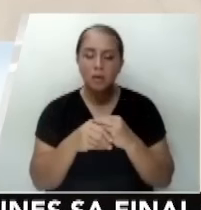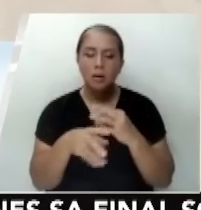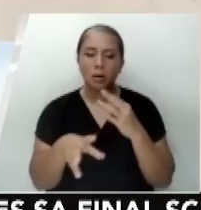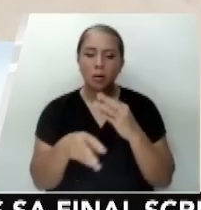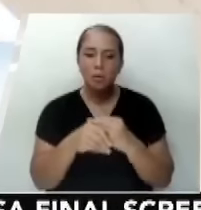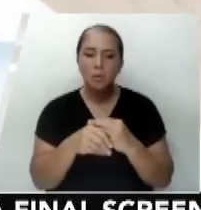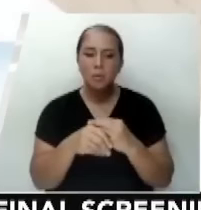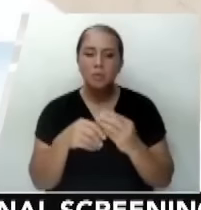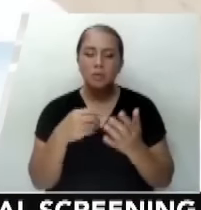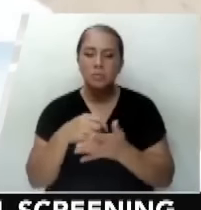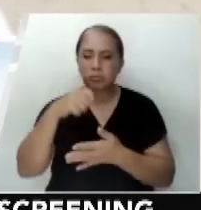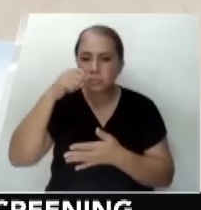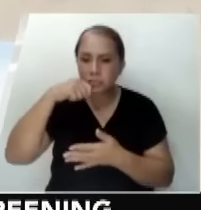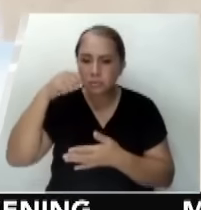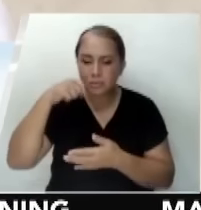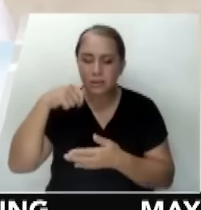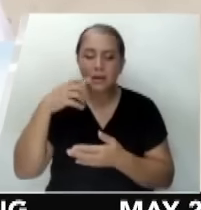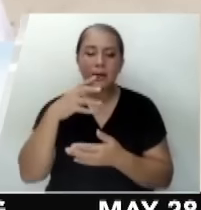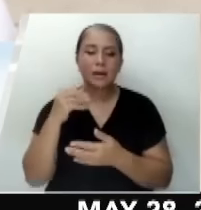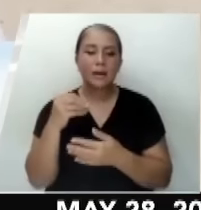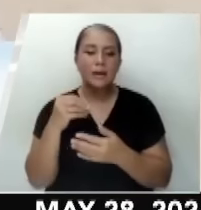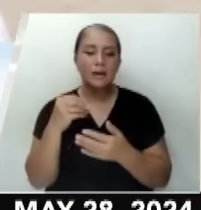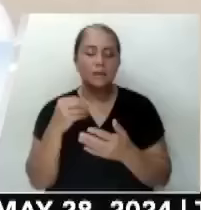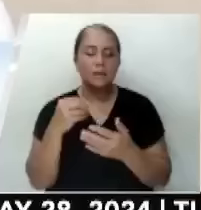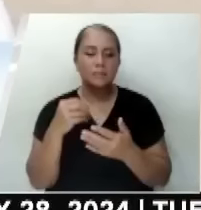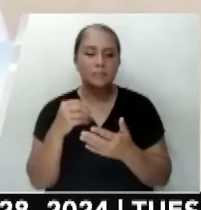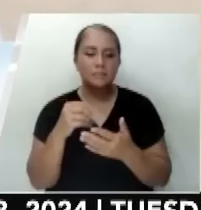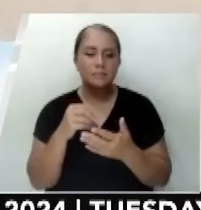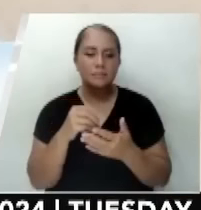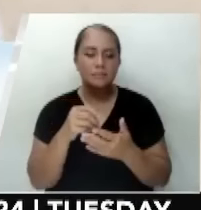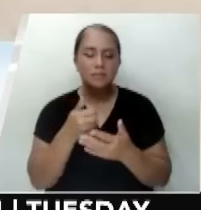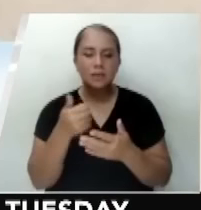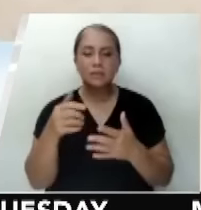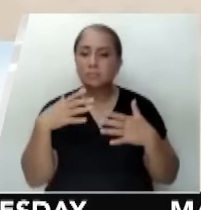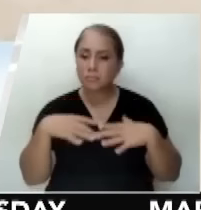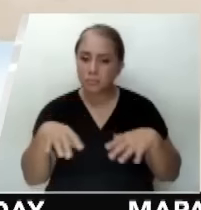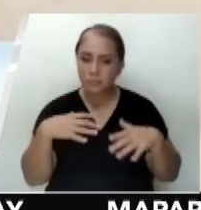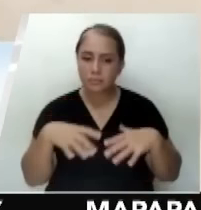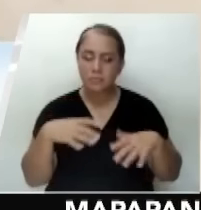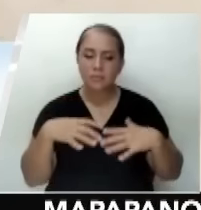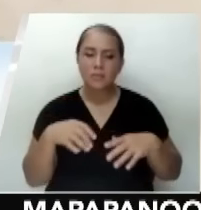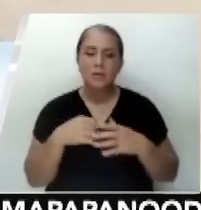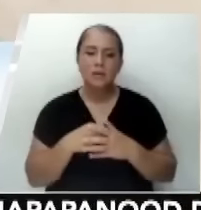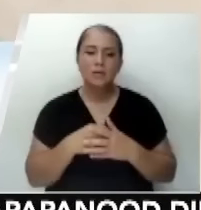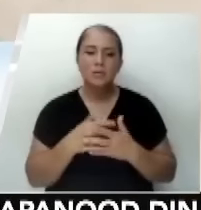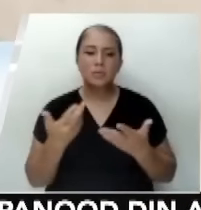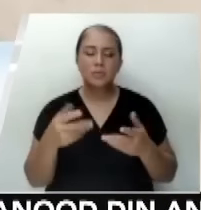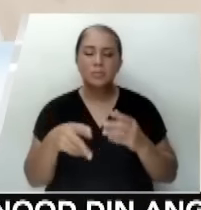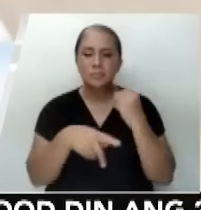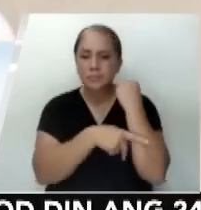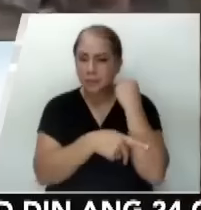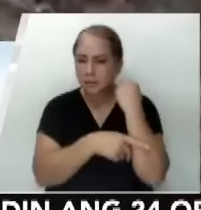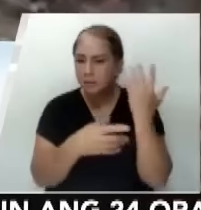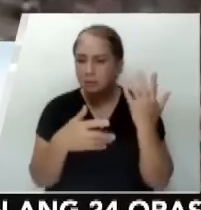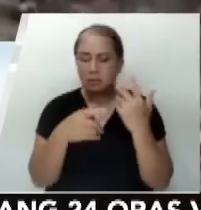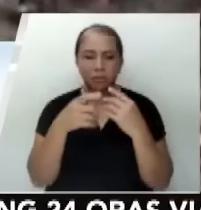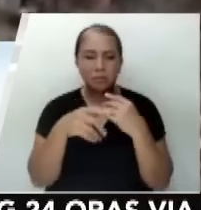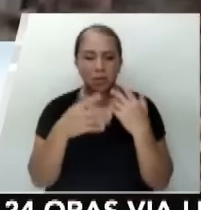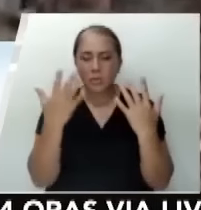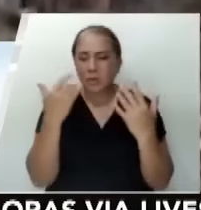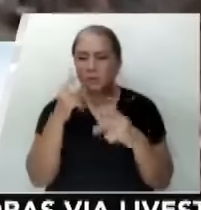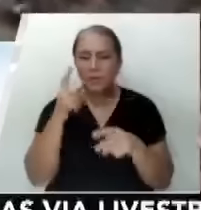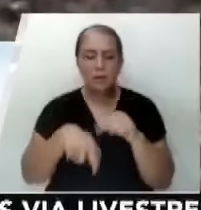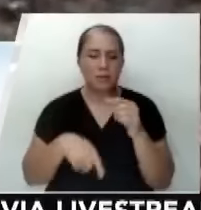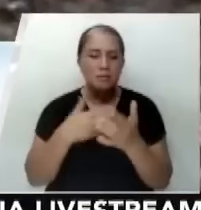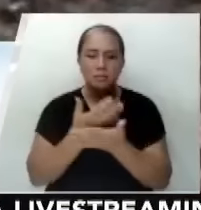saka po yung pang-dingding dito, saka po damit. At saka yung mga underwear po ganun, talagang hindi pa po kami nakakabihis. Makapal na